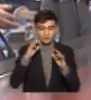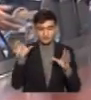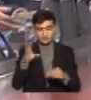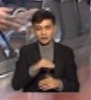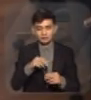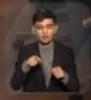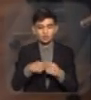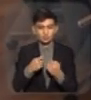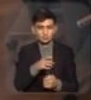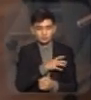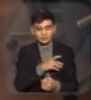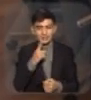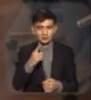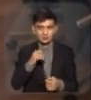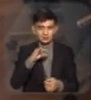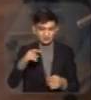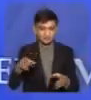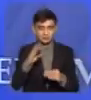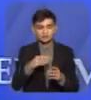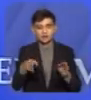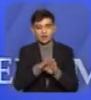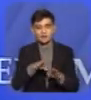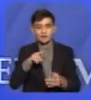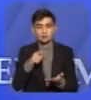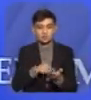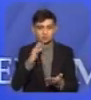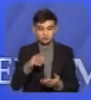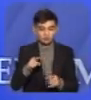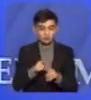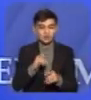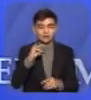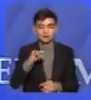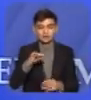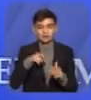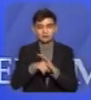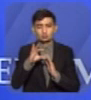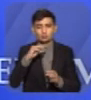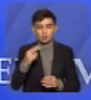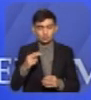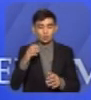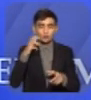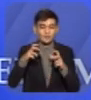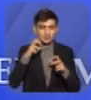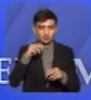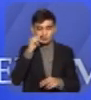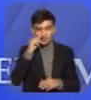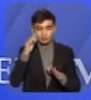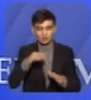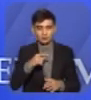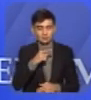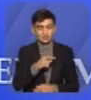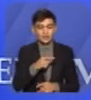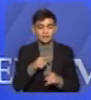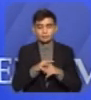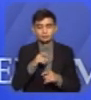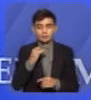устранил нарушения, и теперь стоит вопрос о его закрытии. Речь идет о региональном социально-инновационном университете в Шымкенте. Вы знаете,